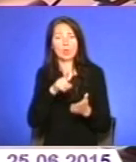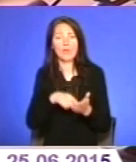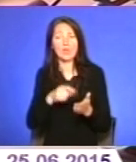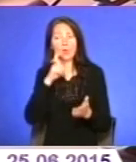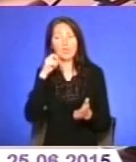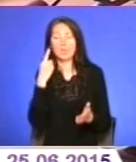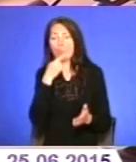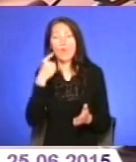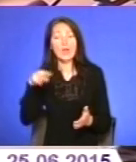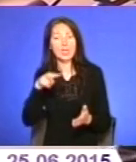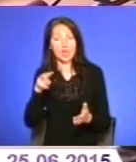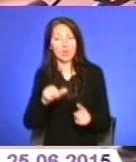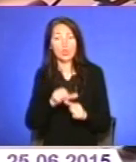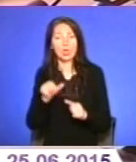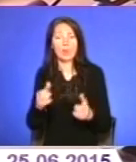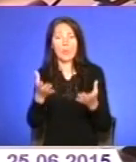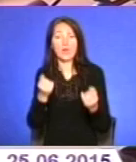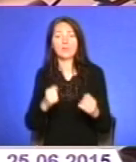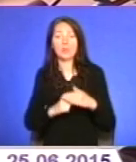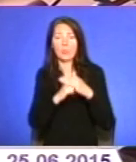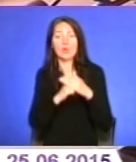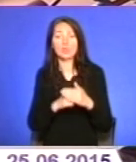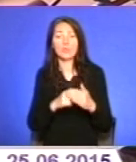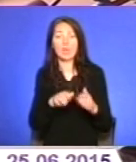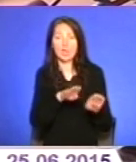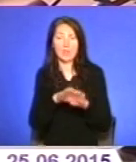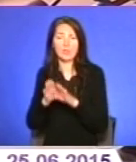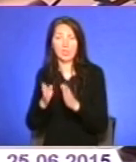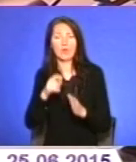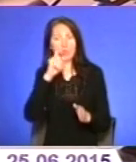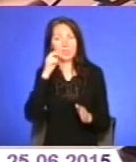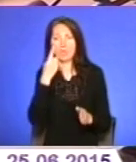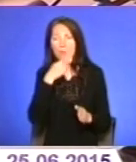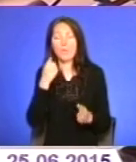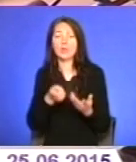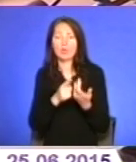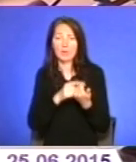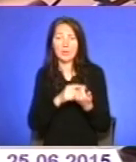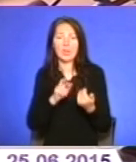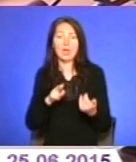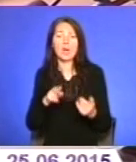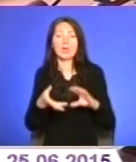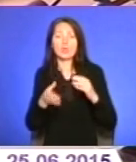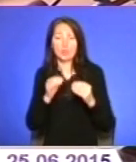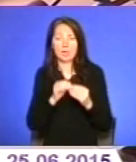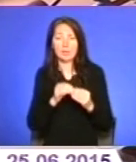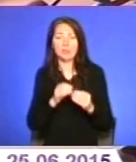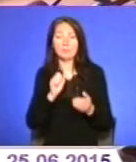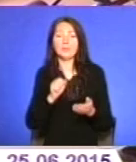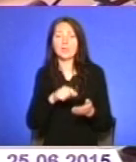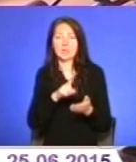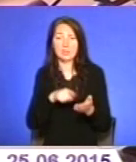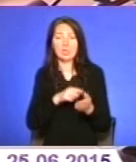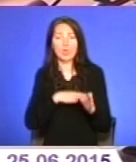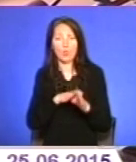мови і літератури, зокрема, брався базовий рівень лише українська мова, зараховувалися як результати атестації за курс повної загальної середньої